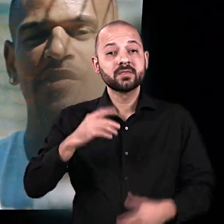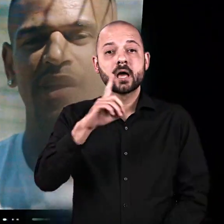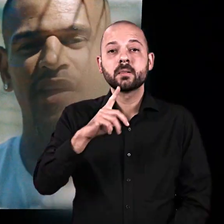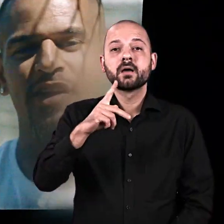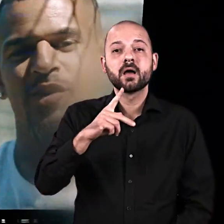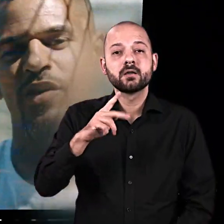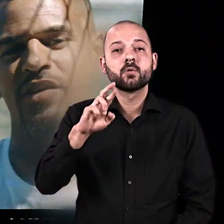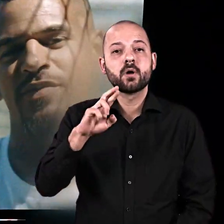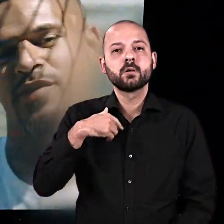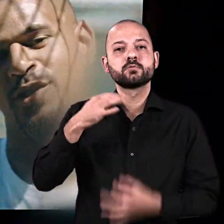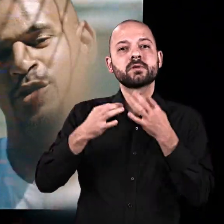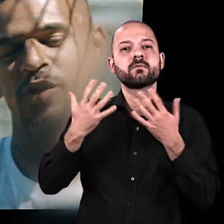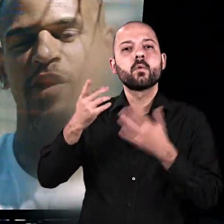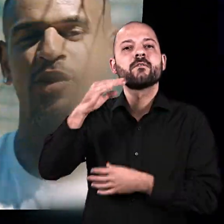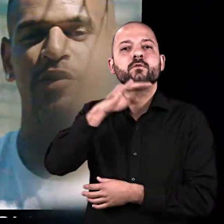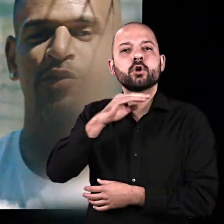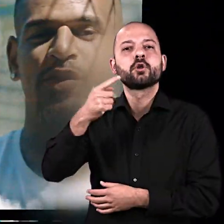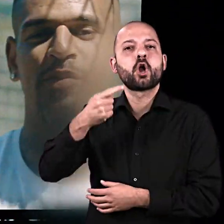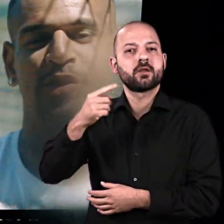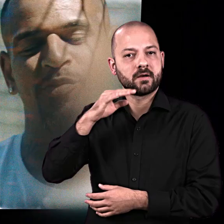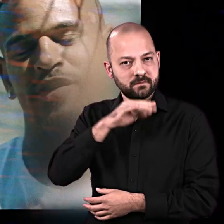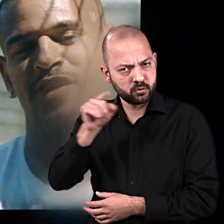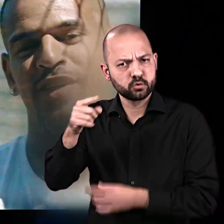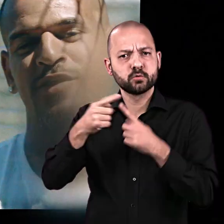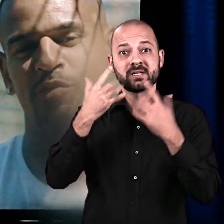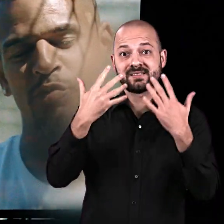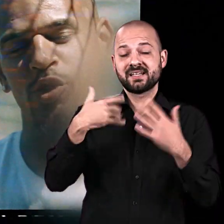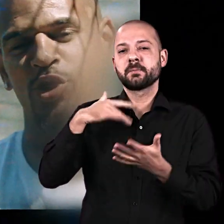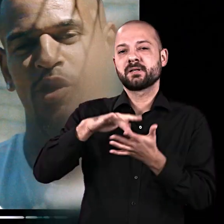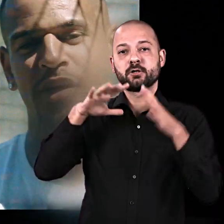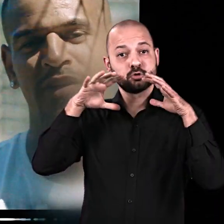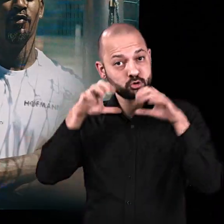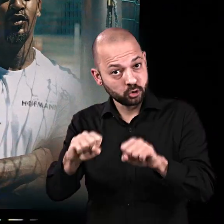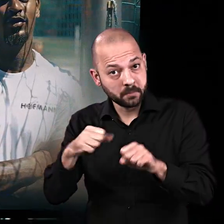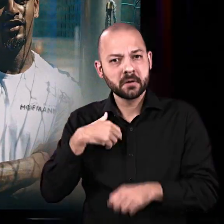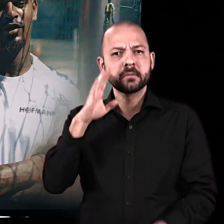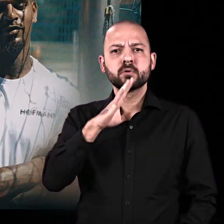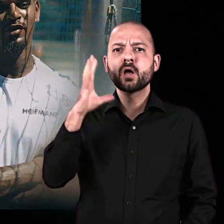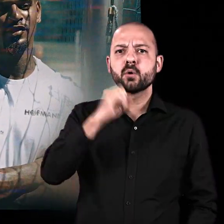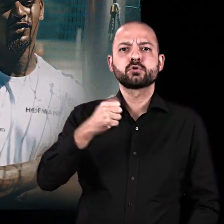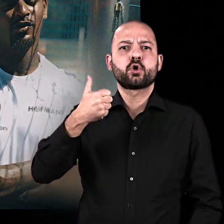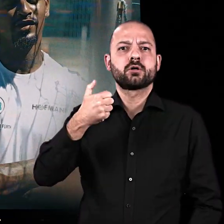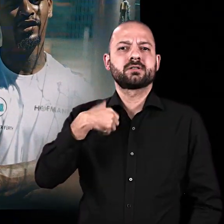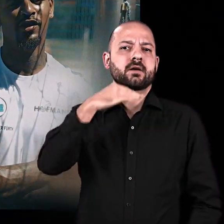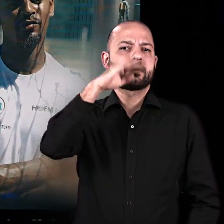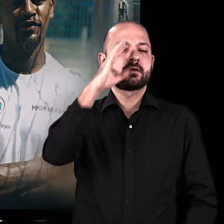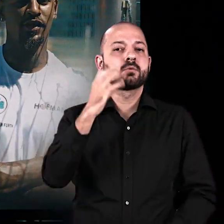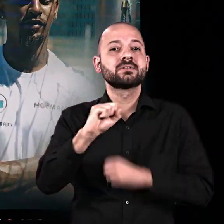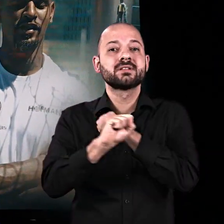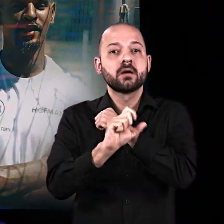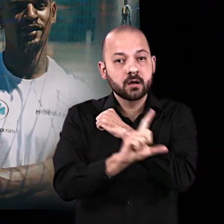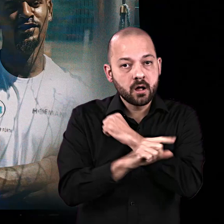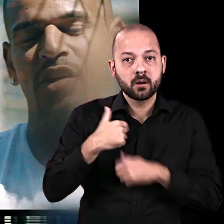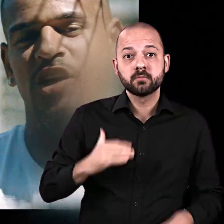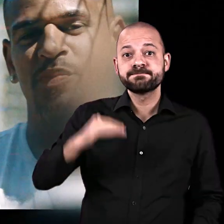Hallo, mein Name ist Daniel Cateruel. Ich spiele bei Greuther Fürth, habe die Nummer 10, bin Mittelstürmer. Meine Mutter kommt aus Korsika und mein